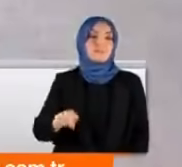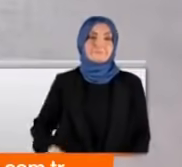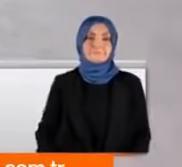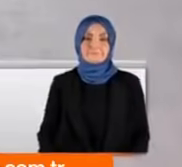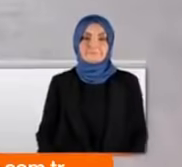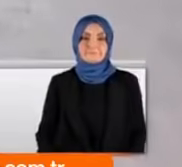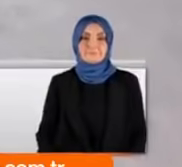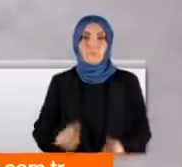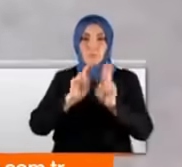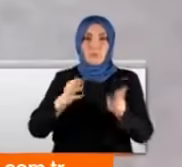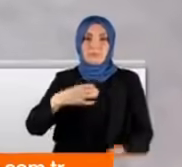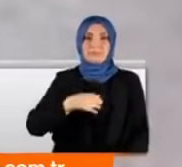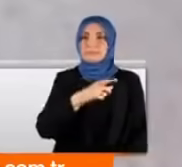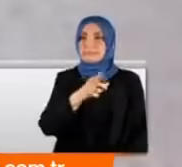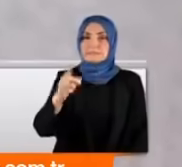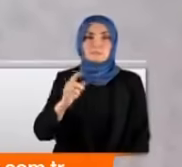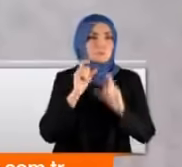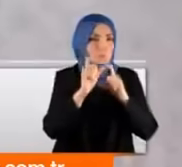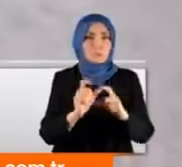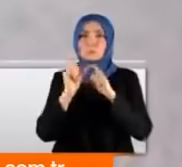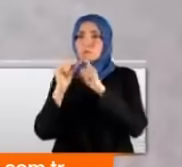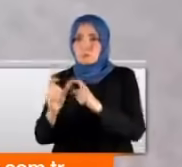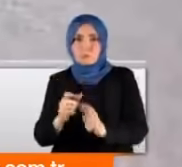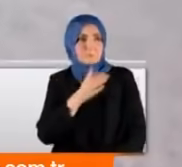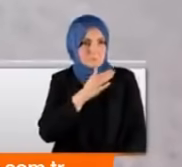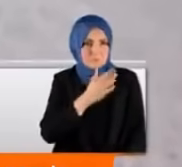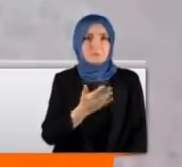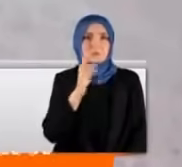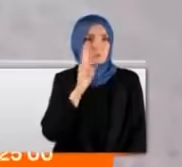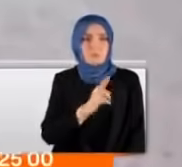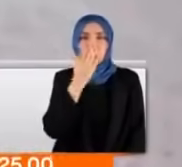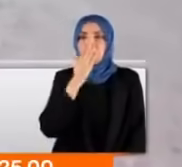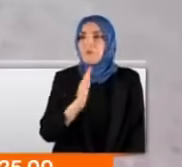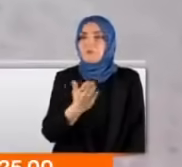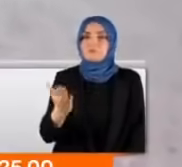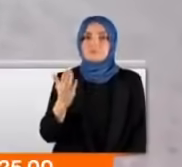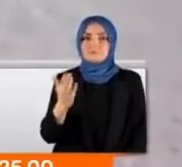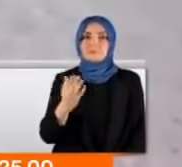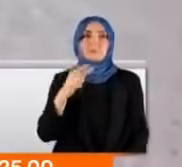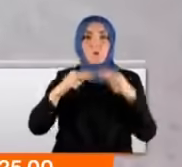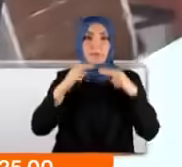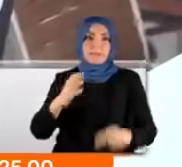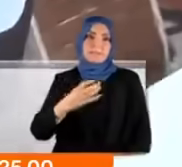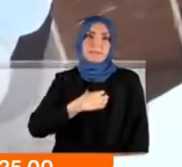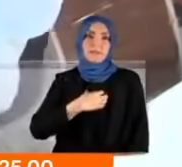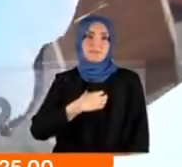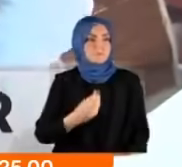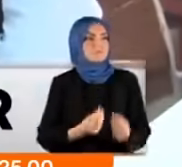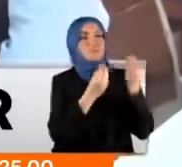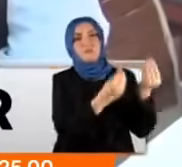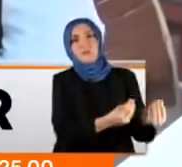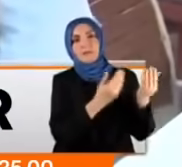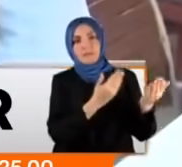ve esnafa sordular ama gören bilen yoktu bunun üzerine parayı restoranı sahibine verdiler O da